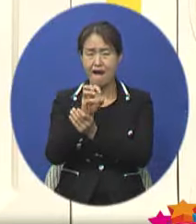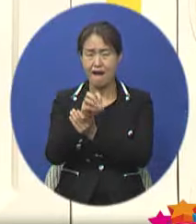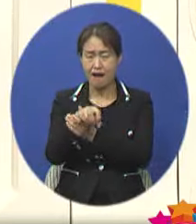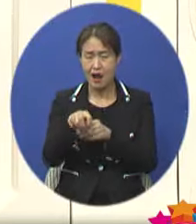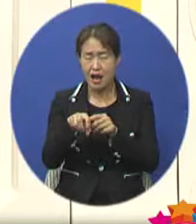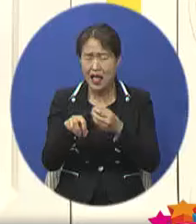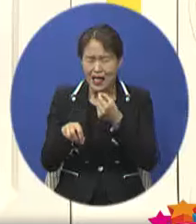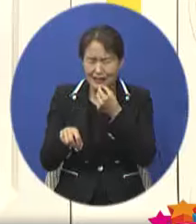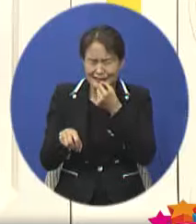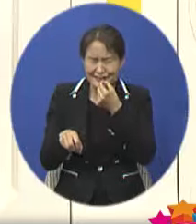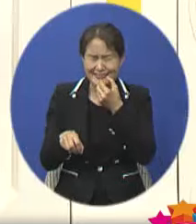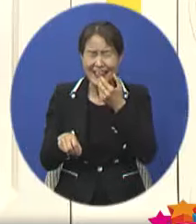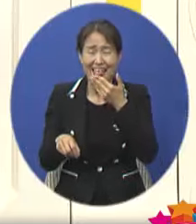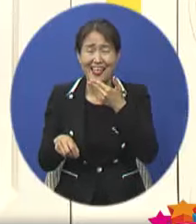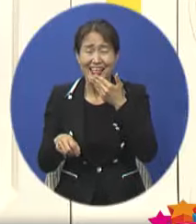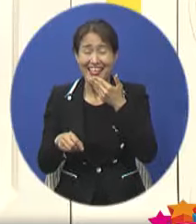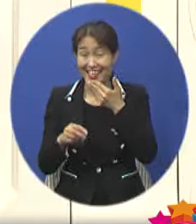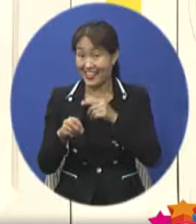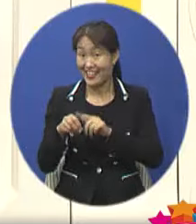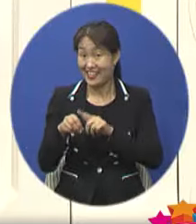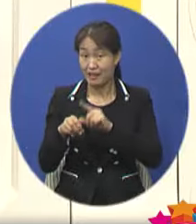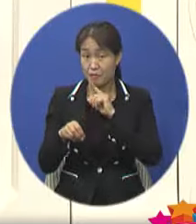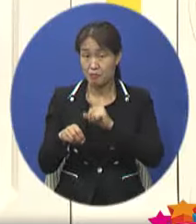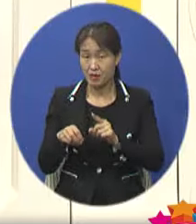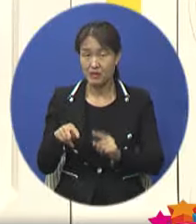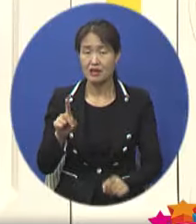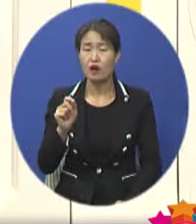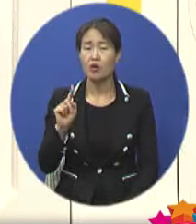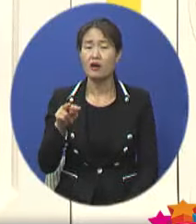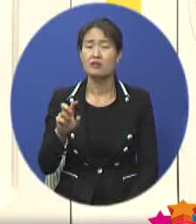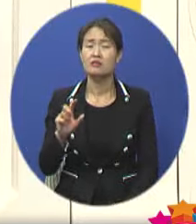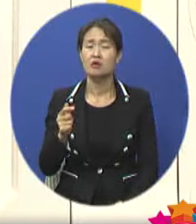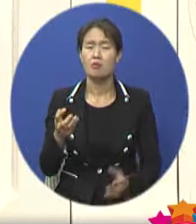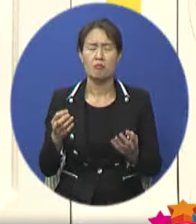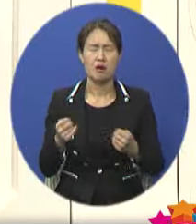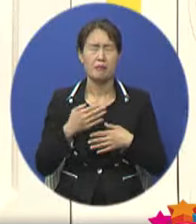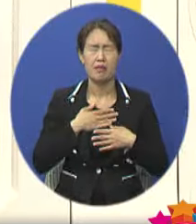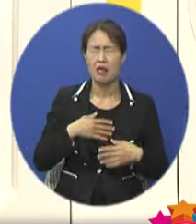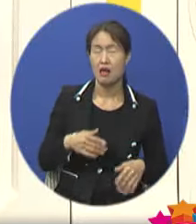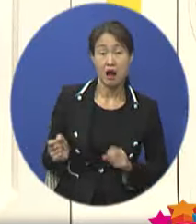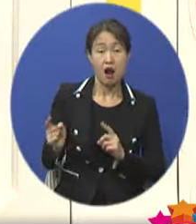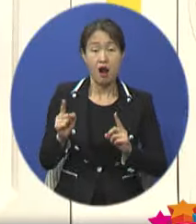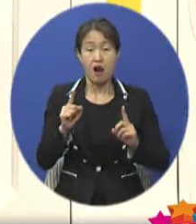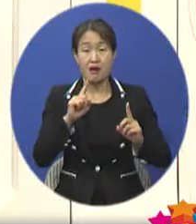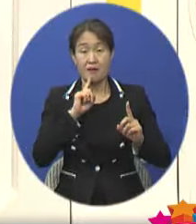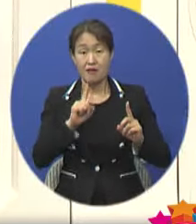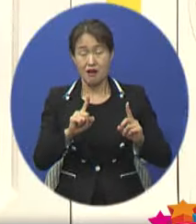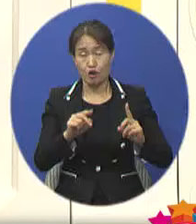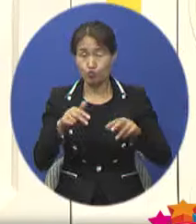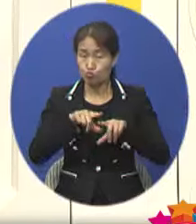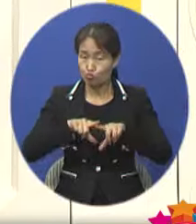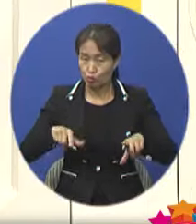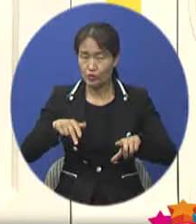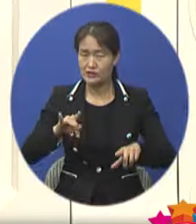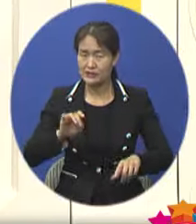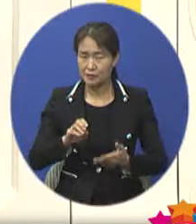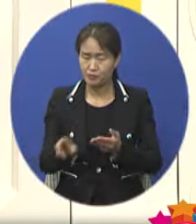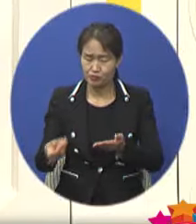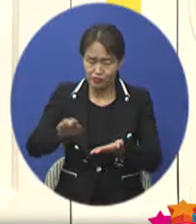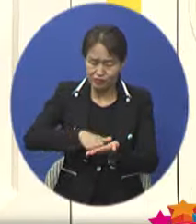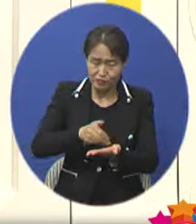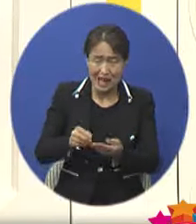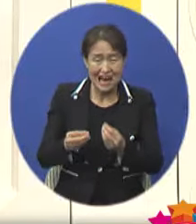네. 새콤달콤한 맛을 내는 열매입니다. 사과산이 많아서 피로회복에 효과가 있고요. 주로 이렇게 잼이나 주스로 만들어 네.